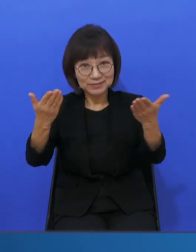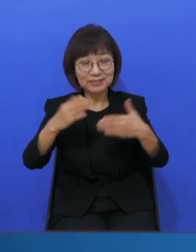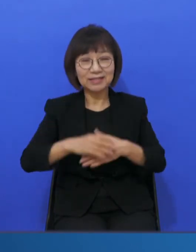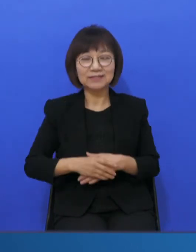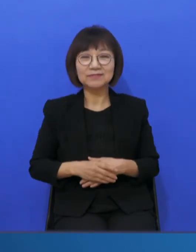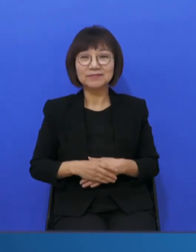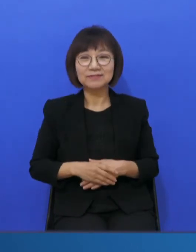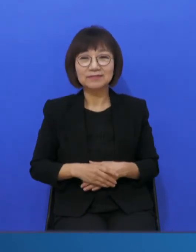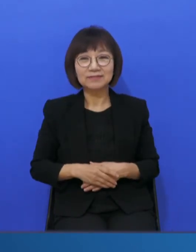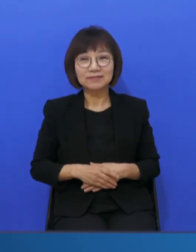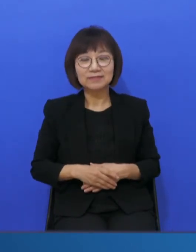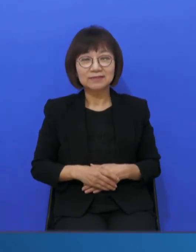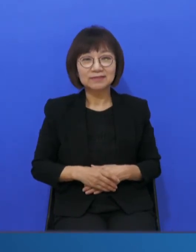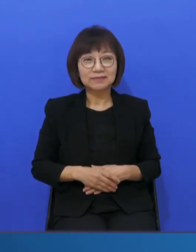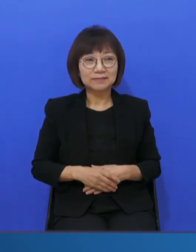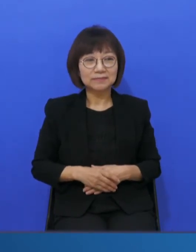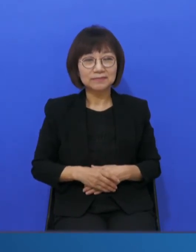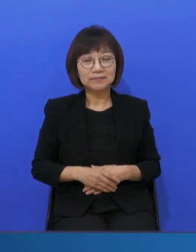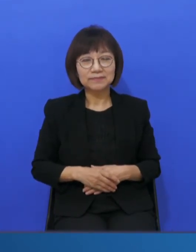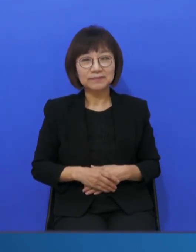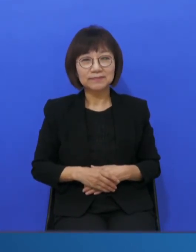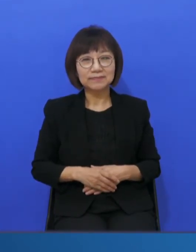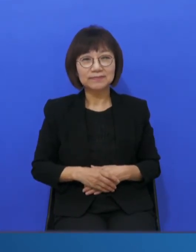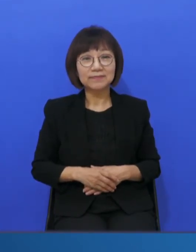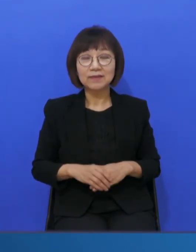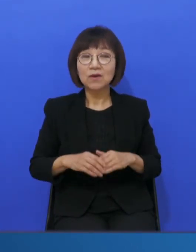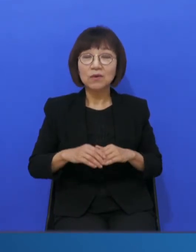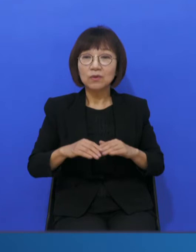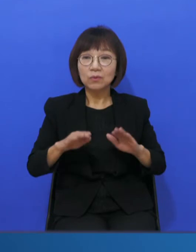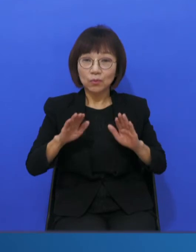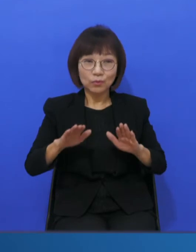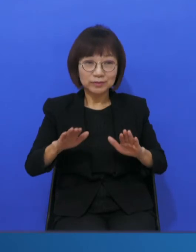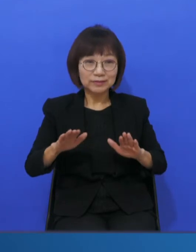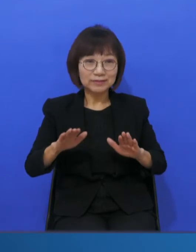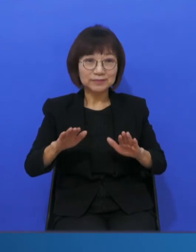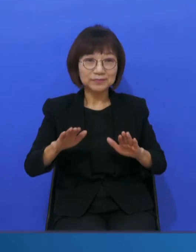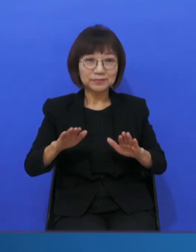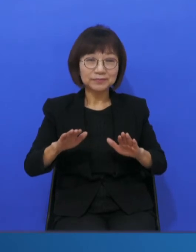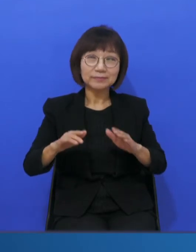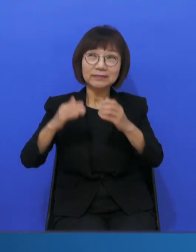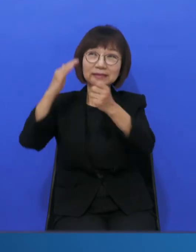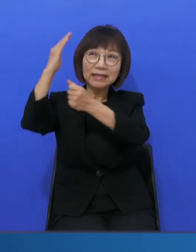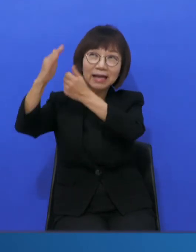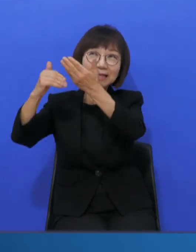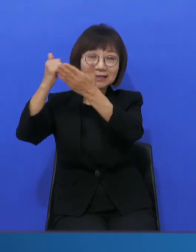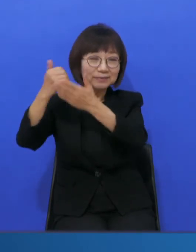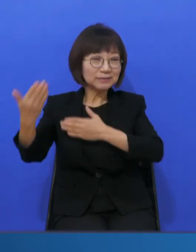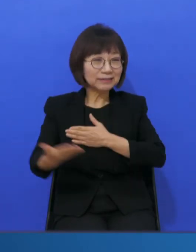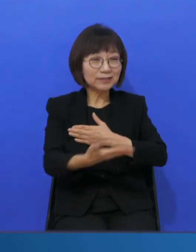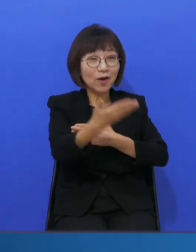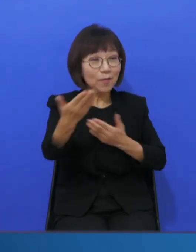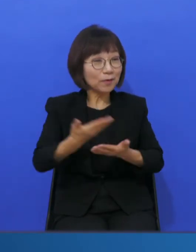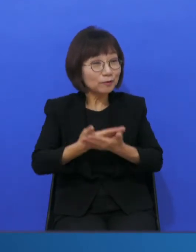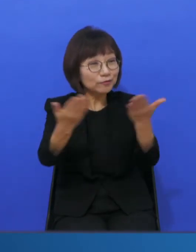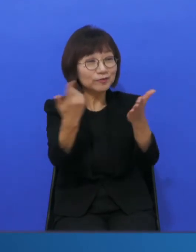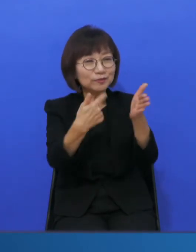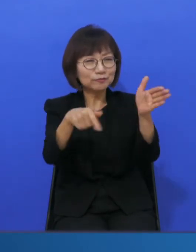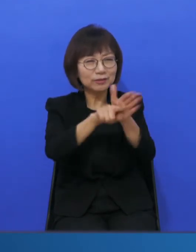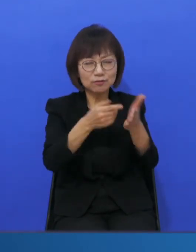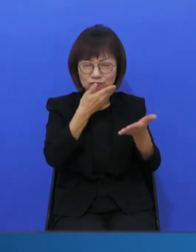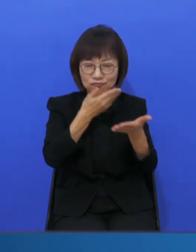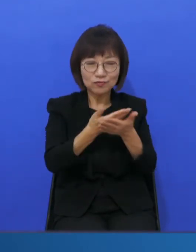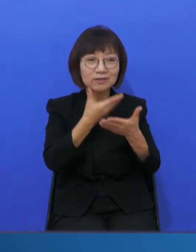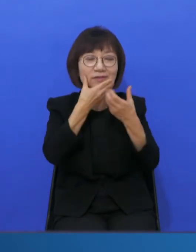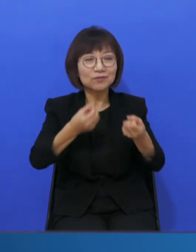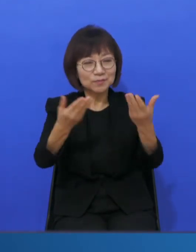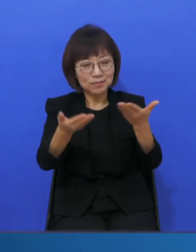sermon. 오늘 여러분의 중요한 축복을 하나님은 예비해 놓았습니다. God has already prepared the tremendous and